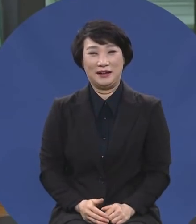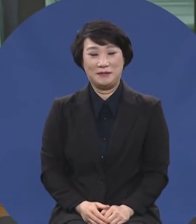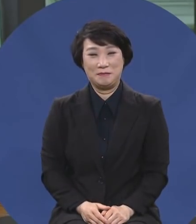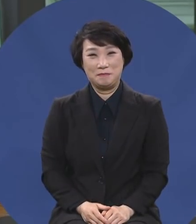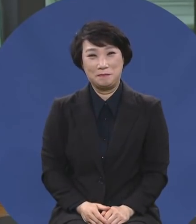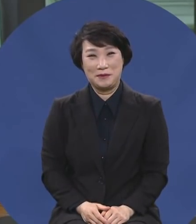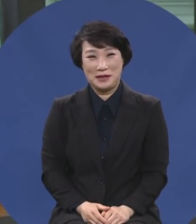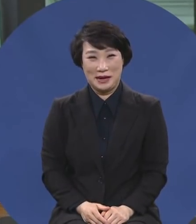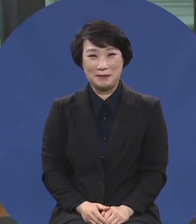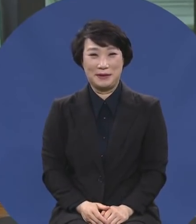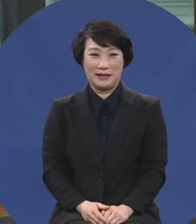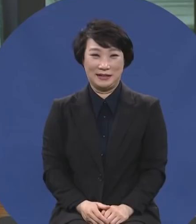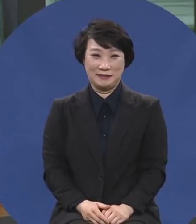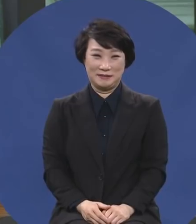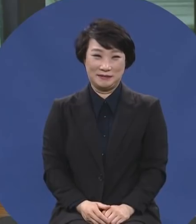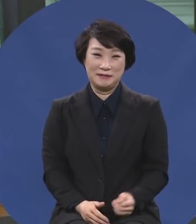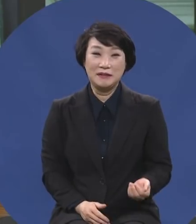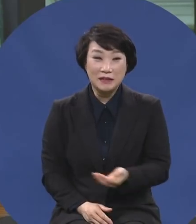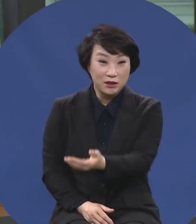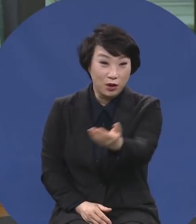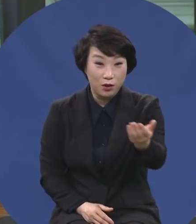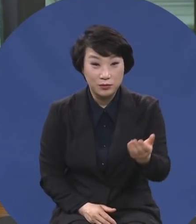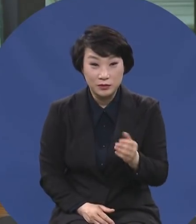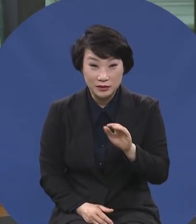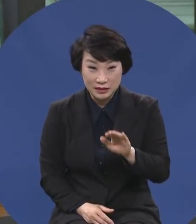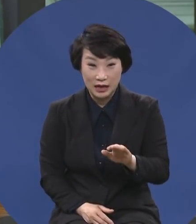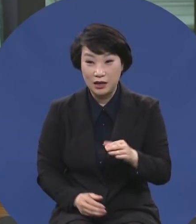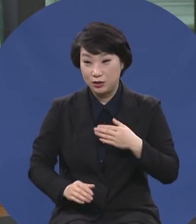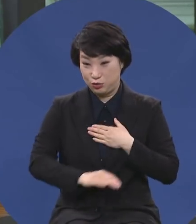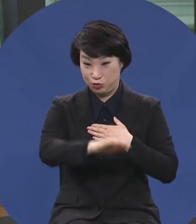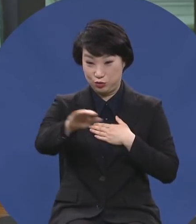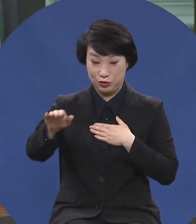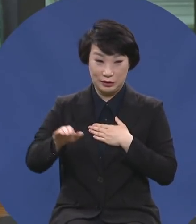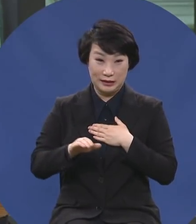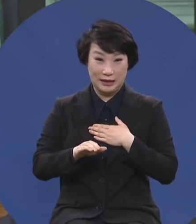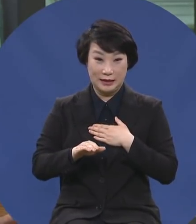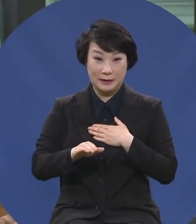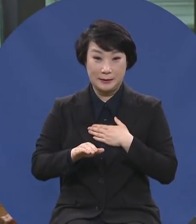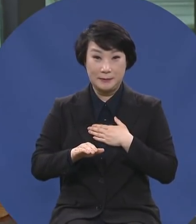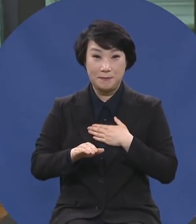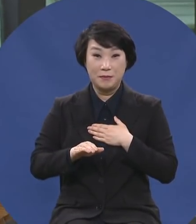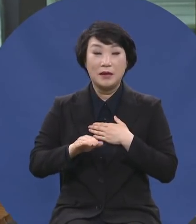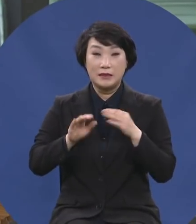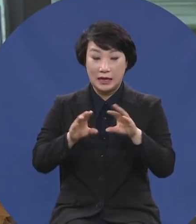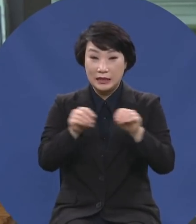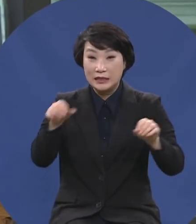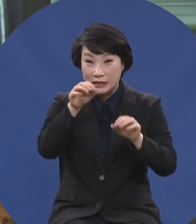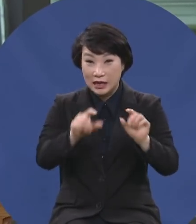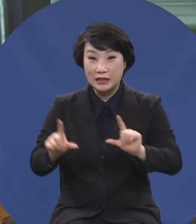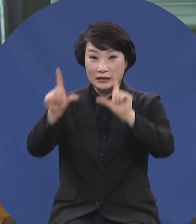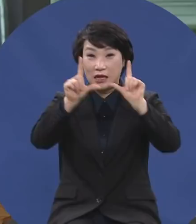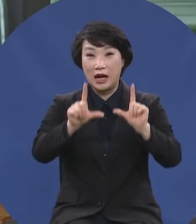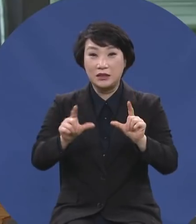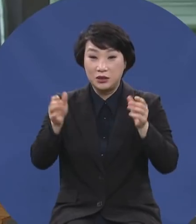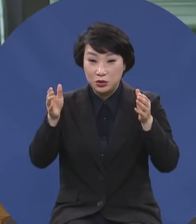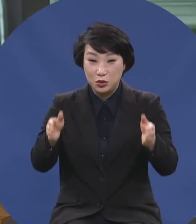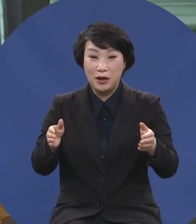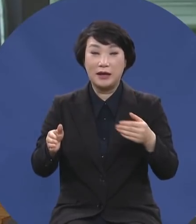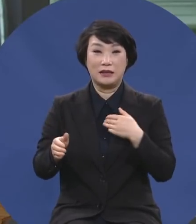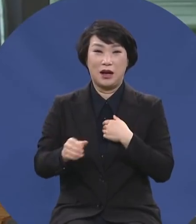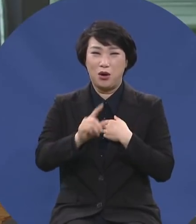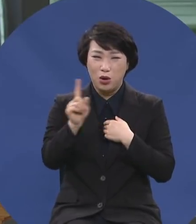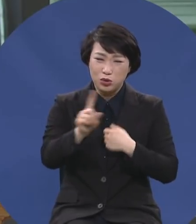예. 여러분, 그러므로 우리가 이 땅에 살면서